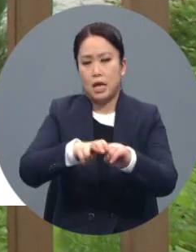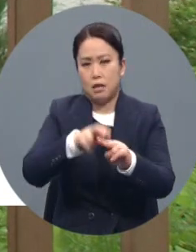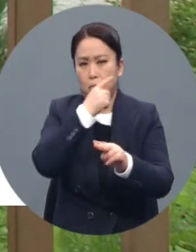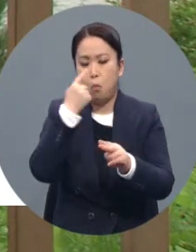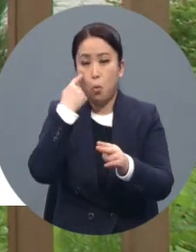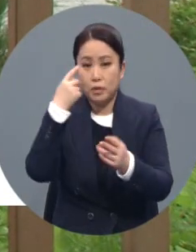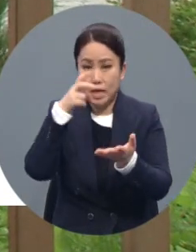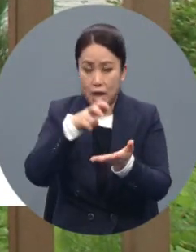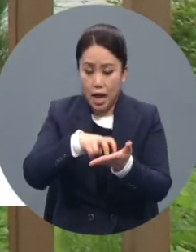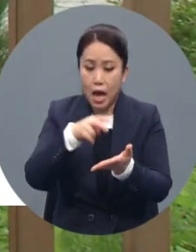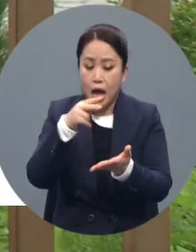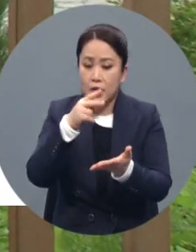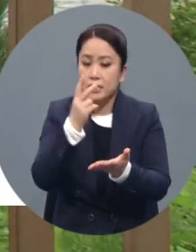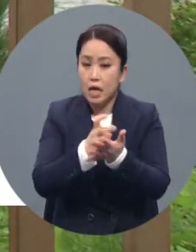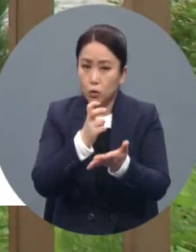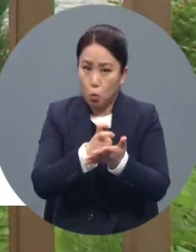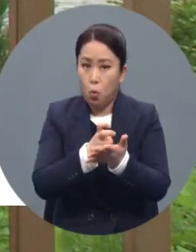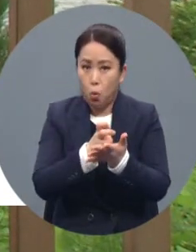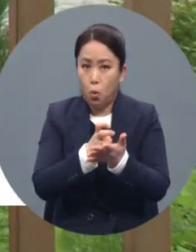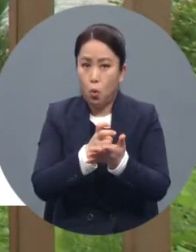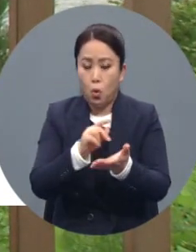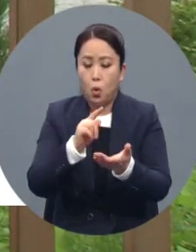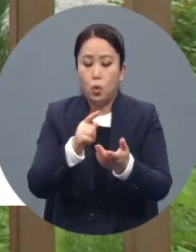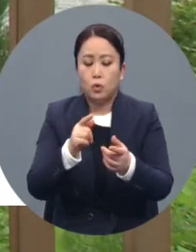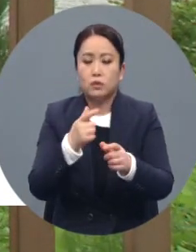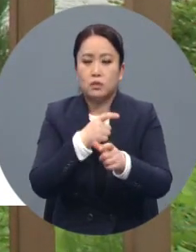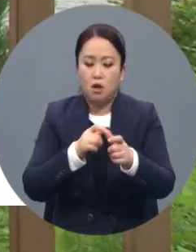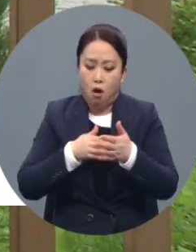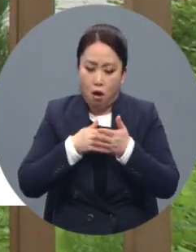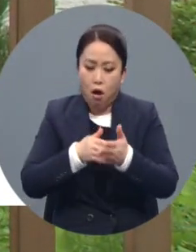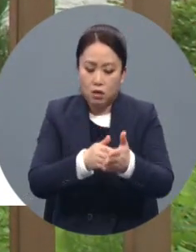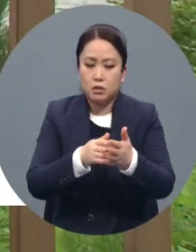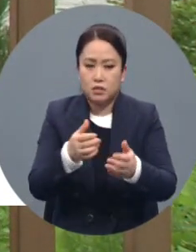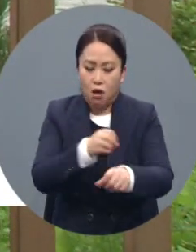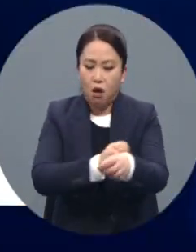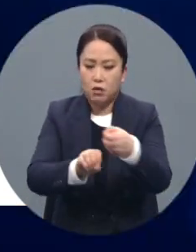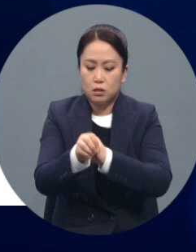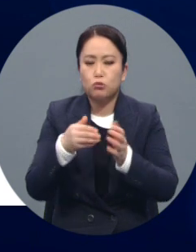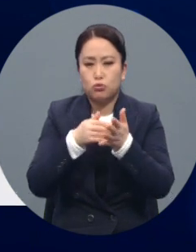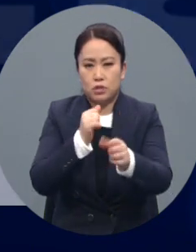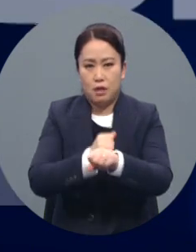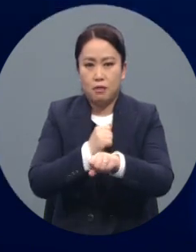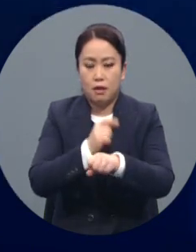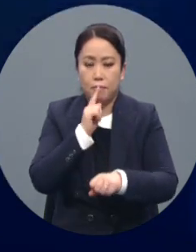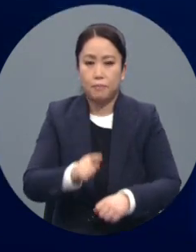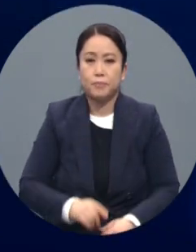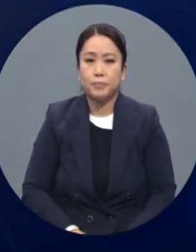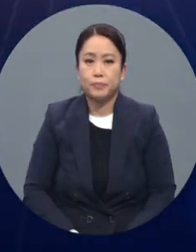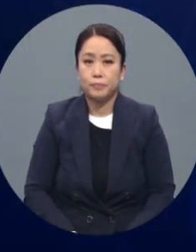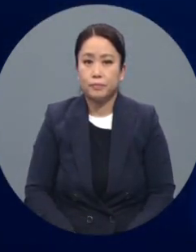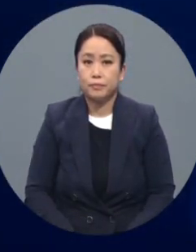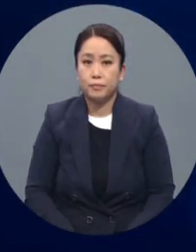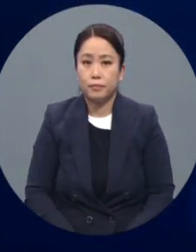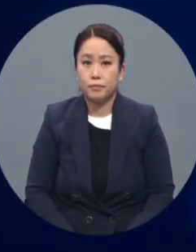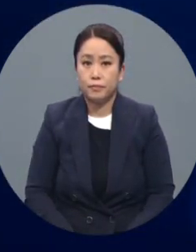보장제를 비롯한 대안을 적극적으로 추진할 것을.